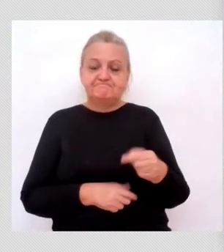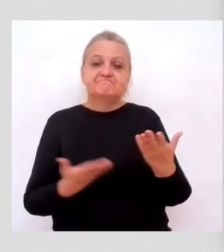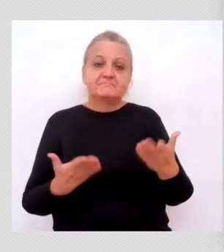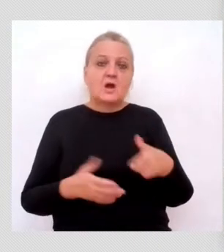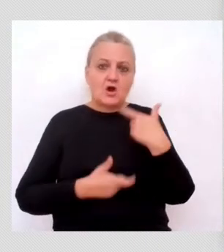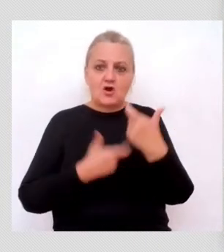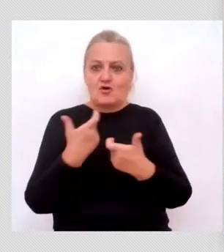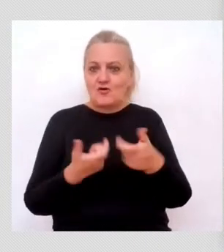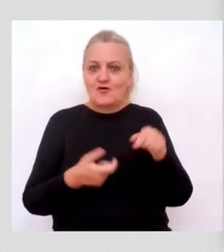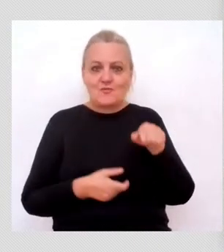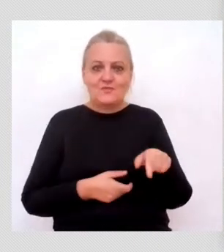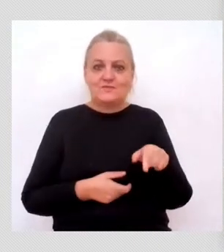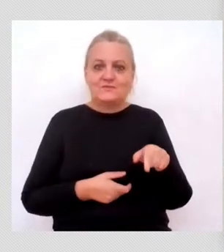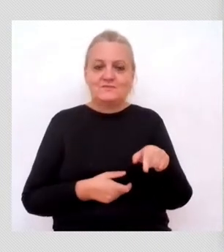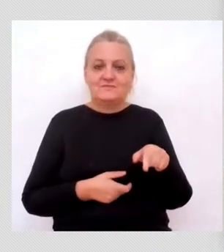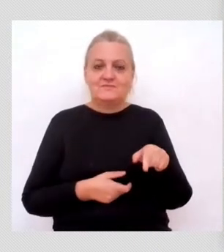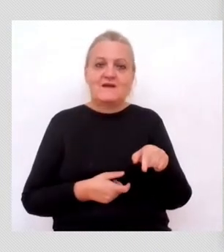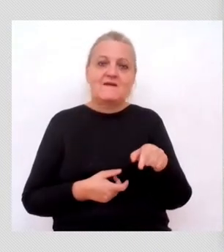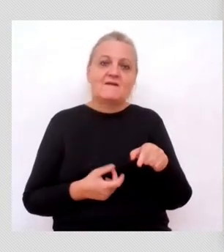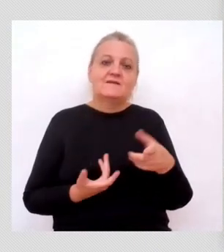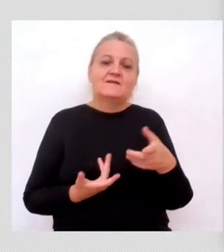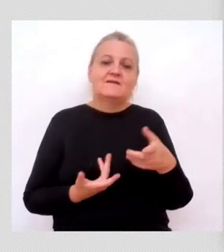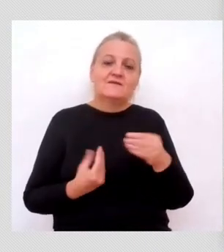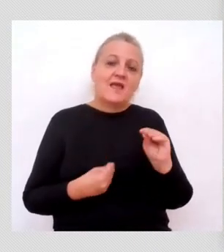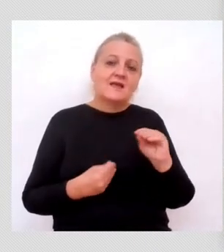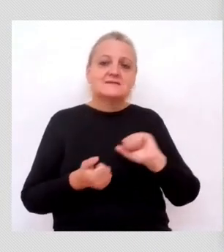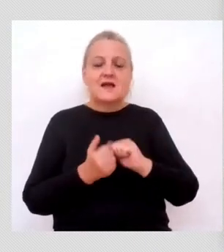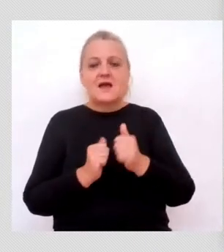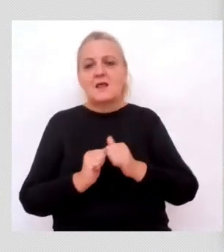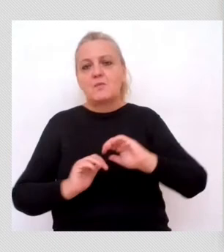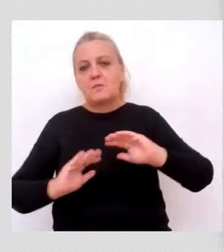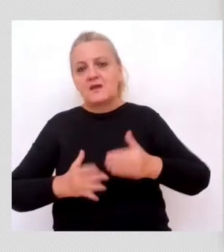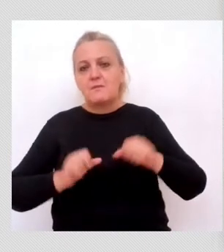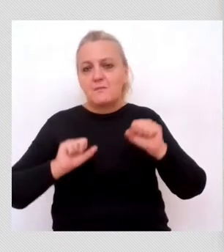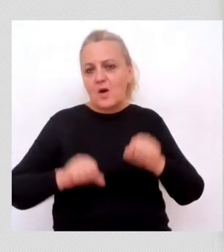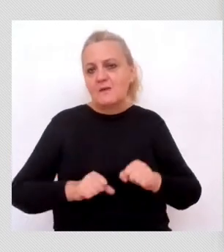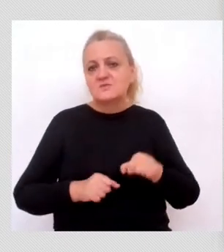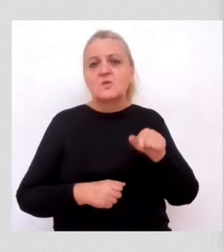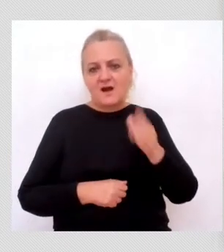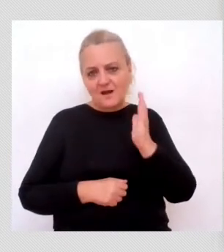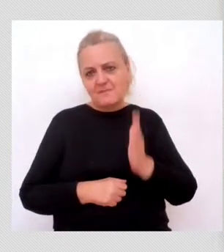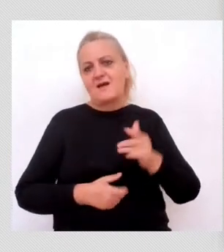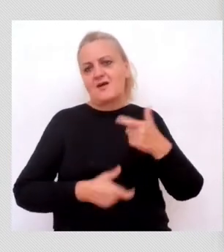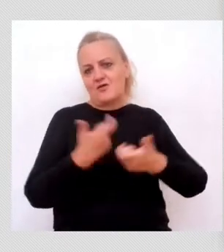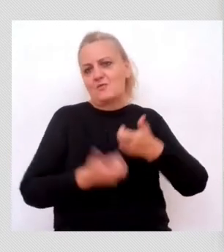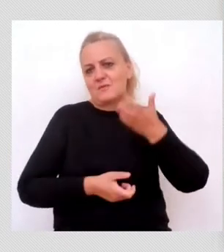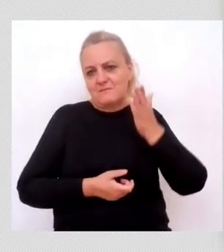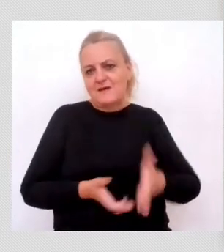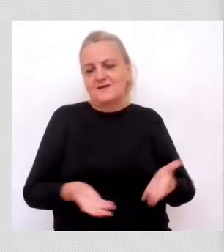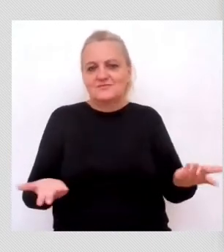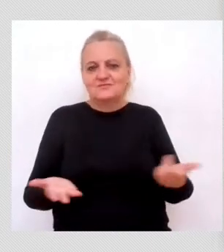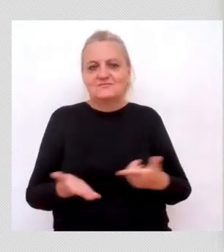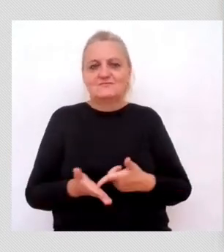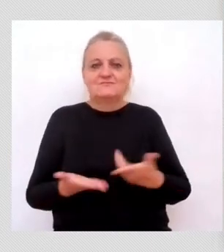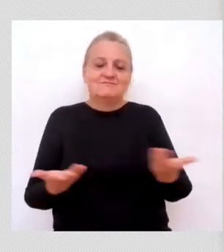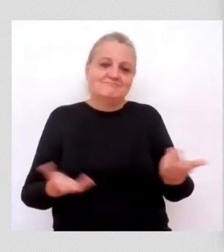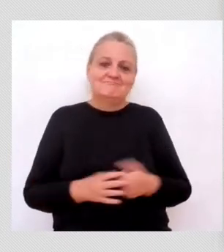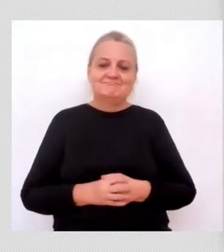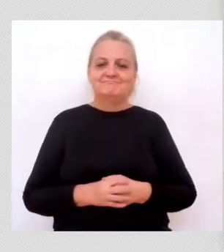robił mniej albo bardziej po chamsku, ale będzie to robił. Niech nie ma czego.